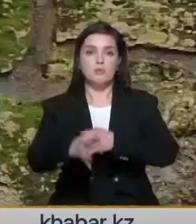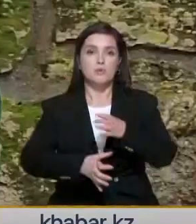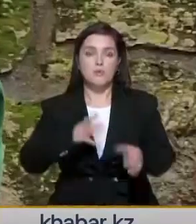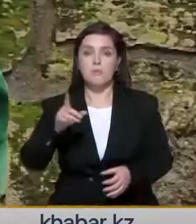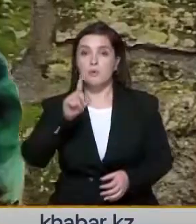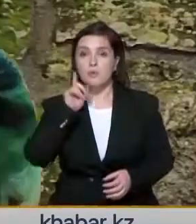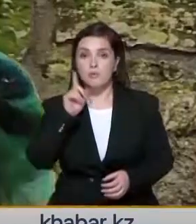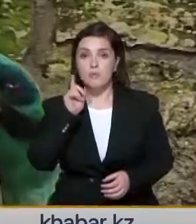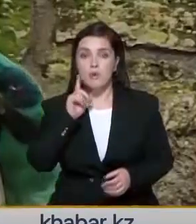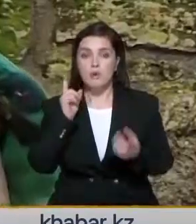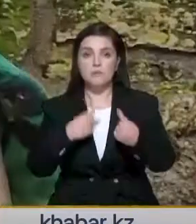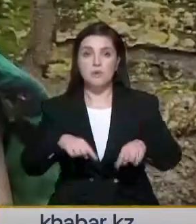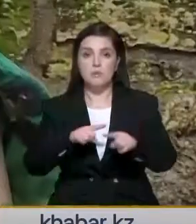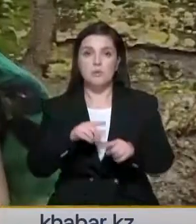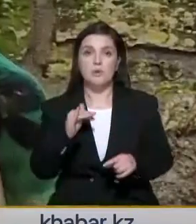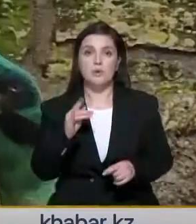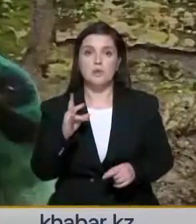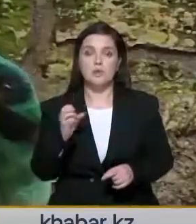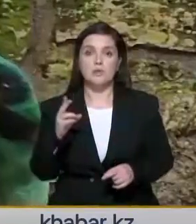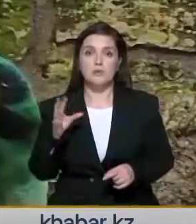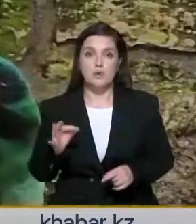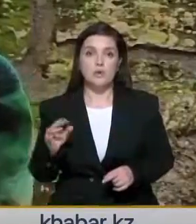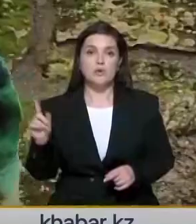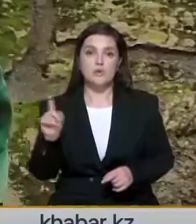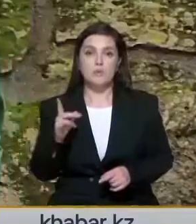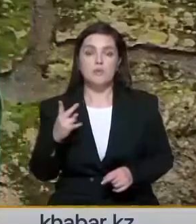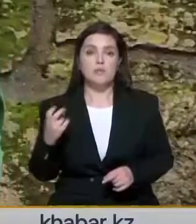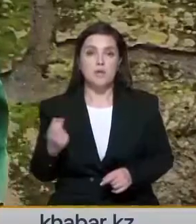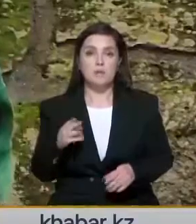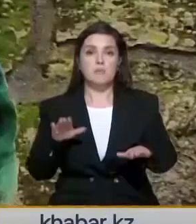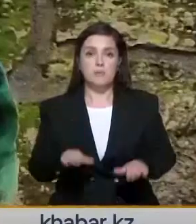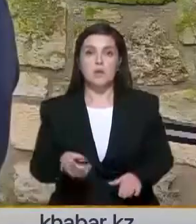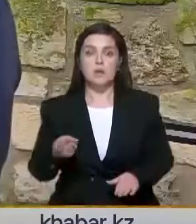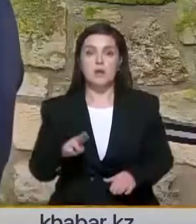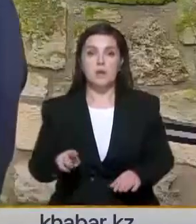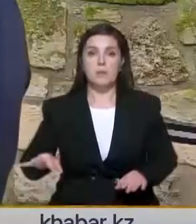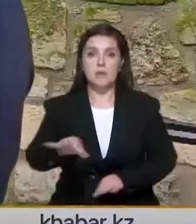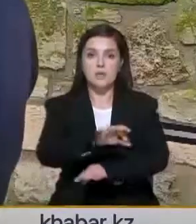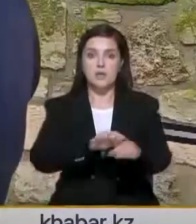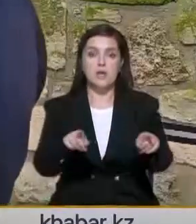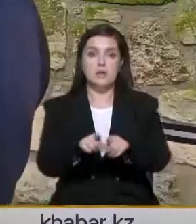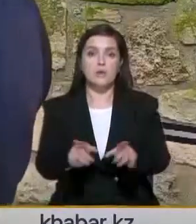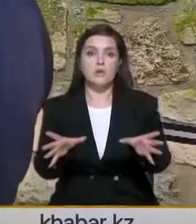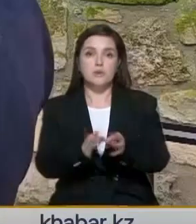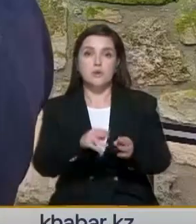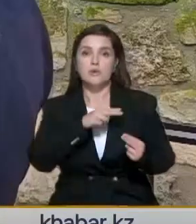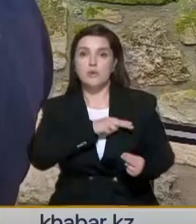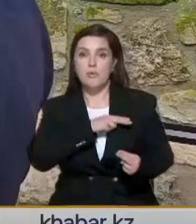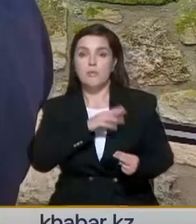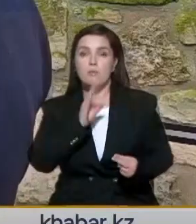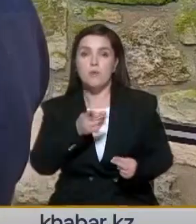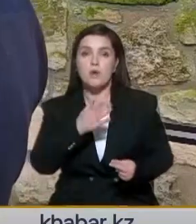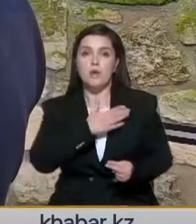в будущем к международному молодежному сообществу ЮНЕСКО с тем, чтобы стать национальной платформой для глобальных проектов. Такое